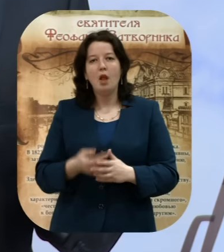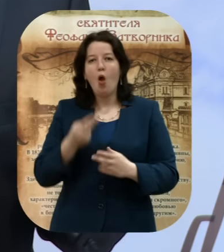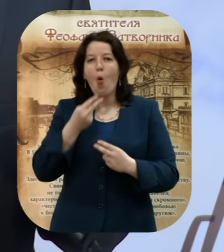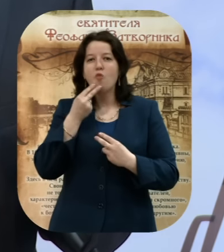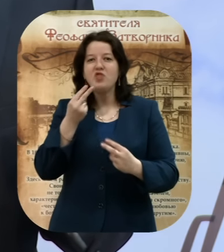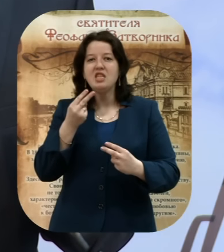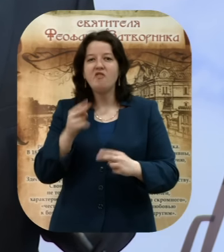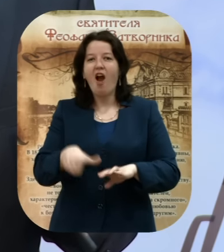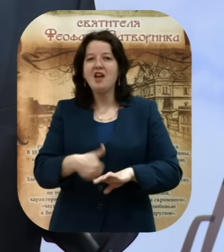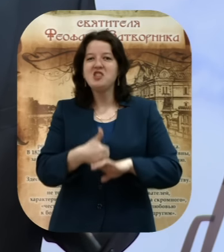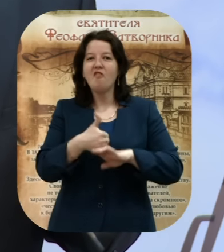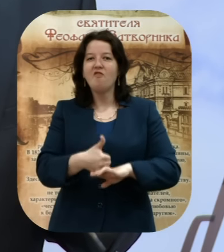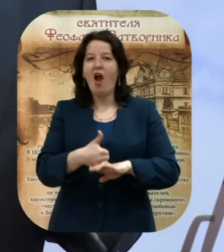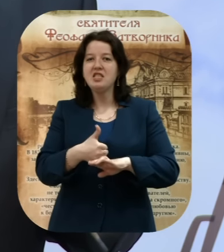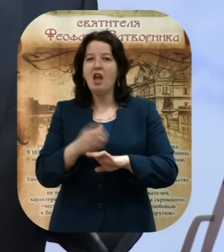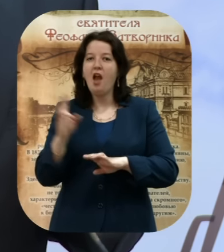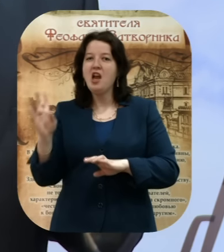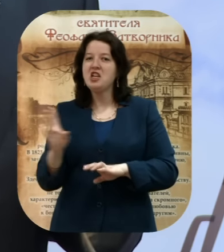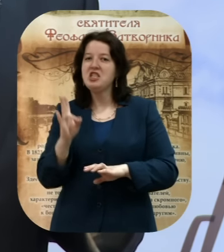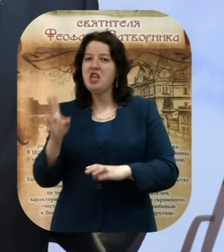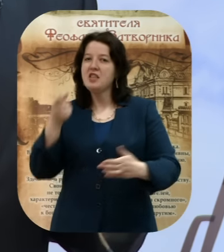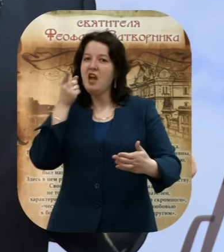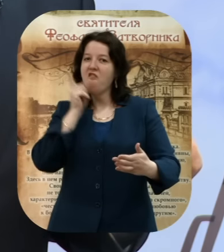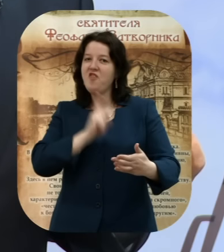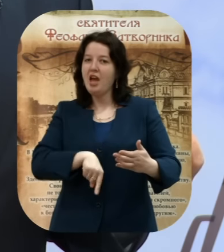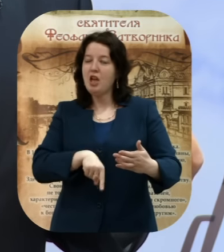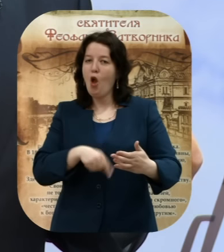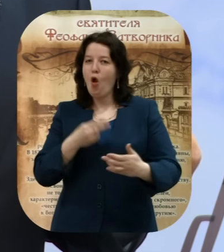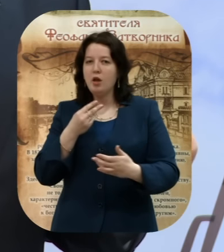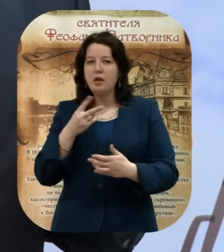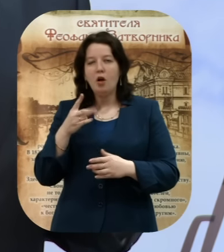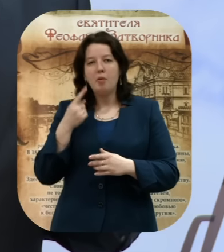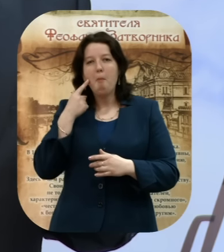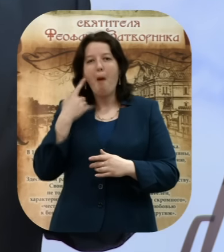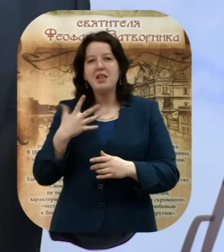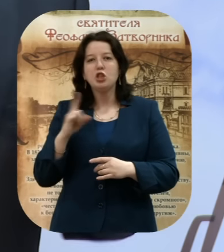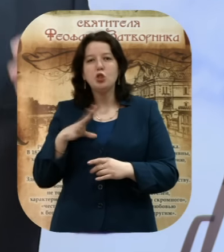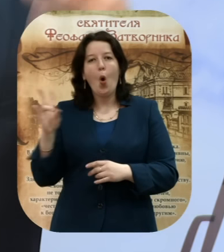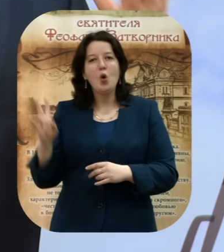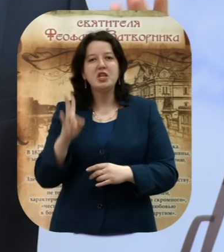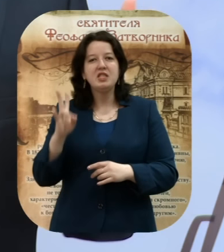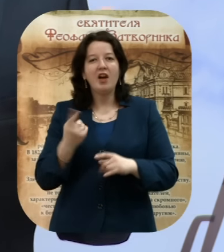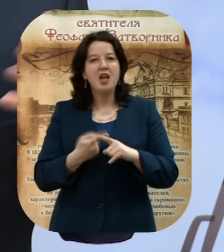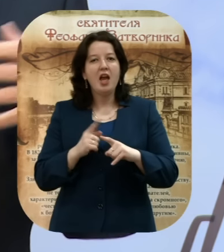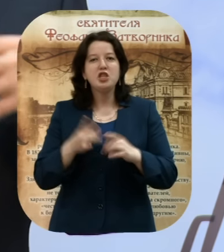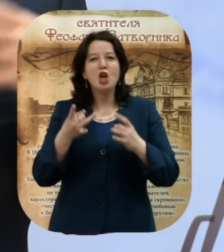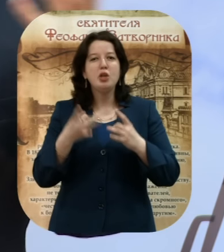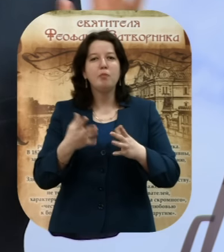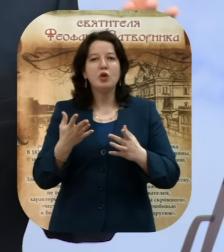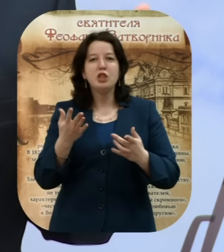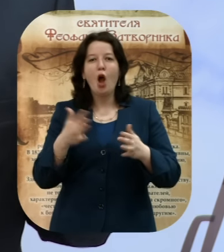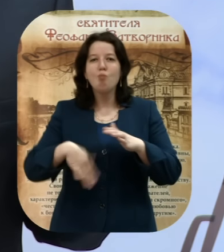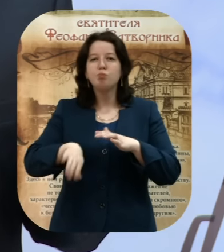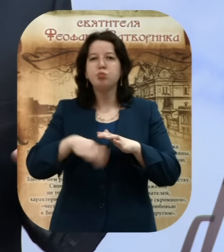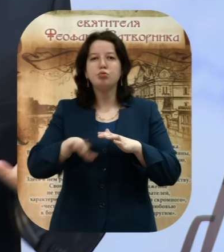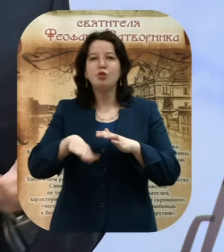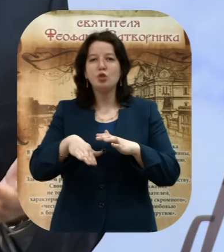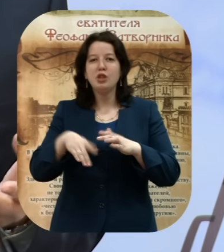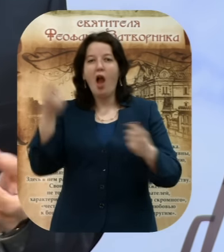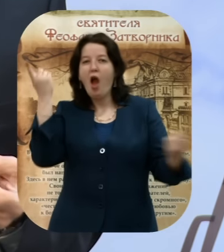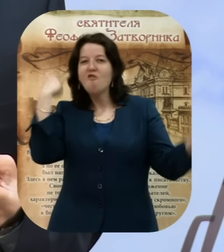увидев основание христианской веры, увидев, что христианство – это не просто какая-то пустушка, какая-то фантазия, которая